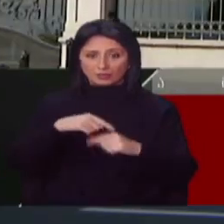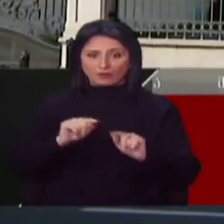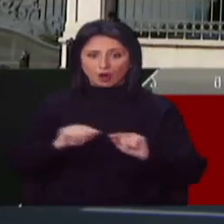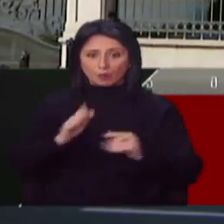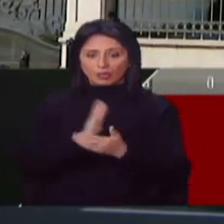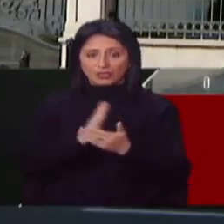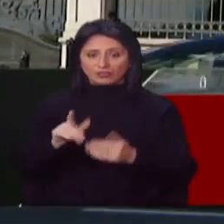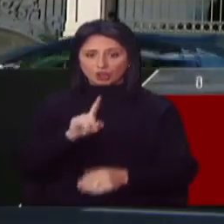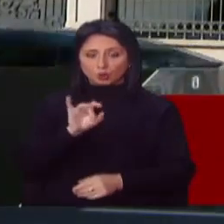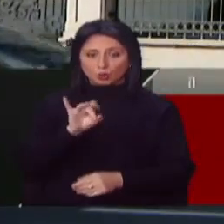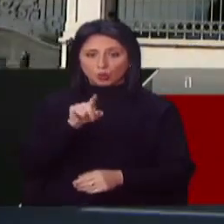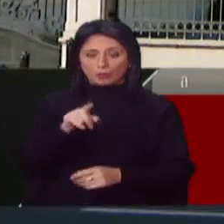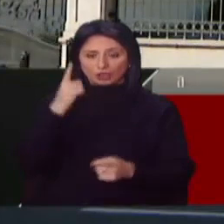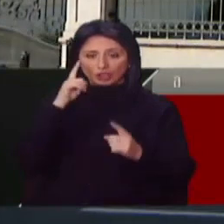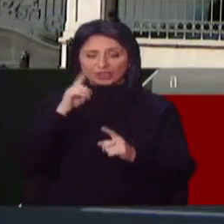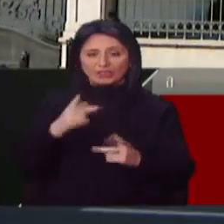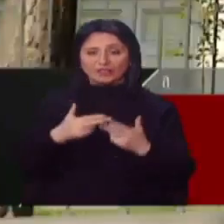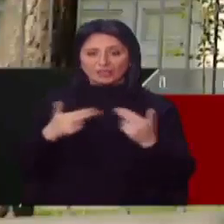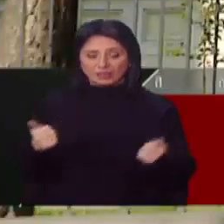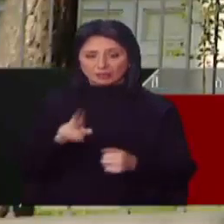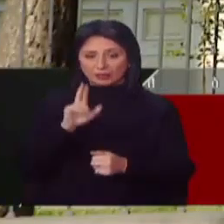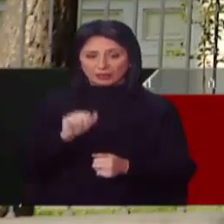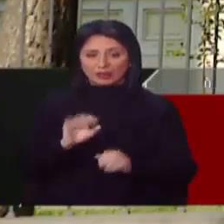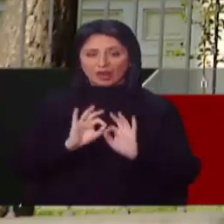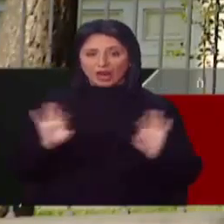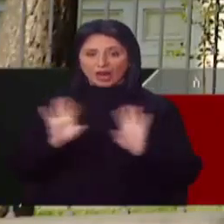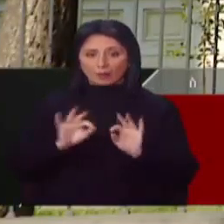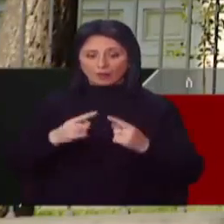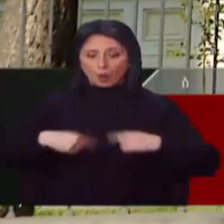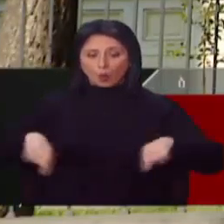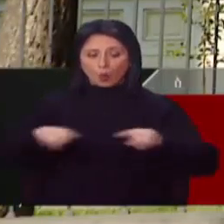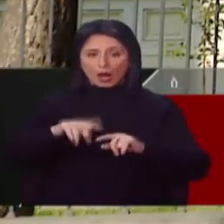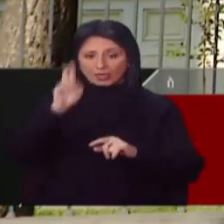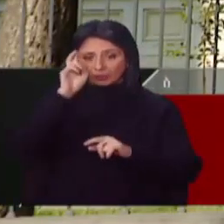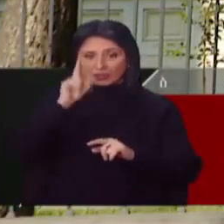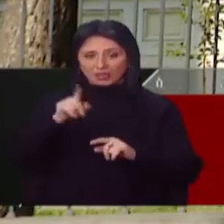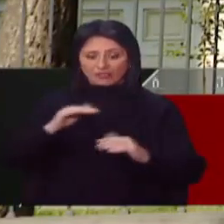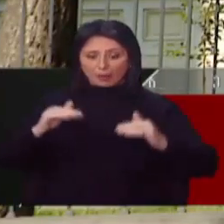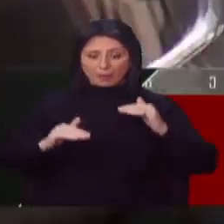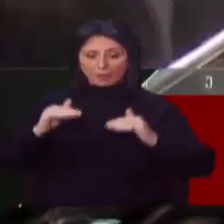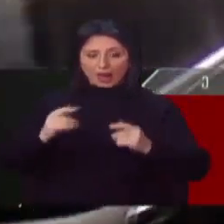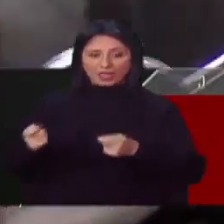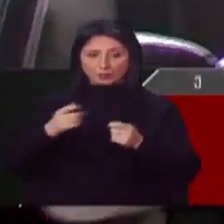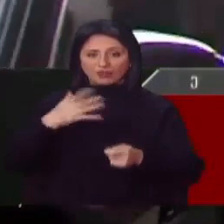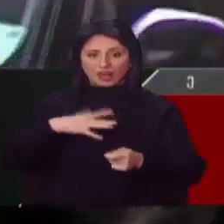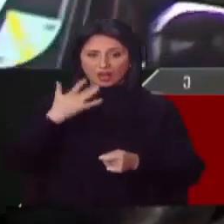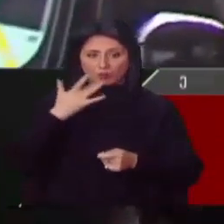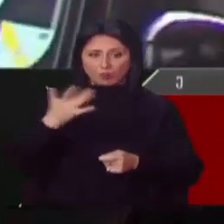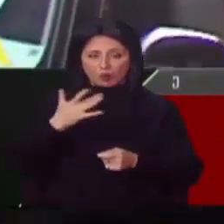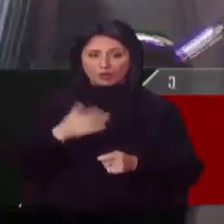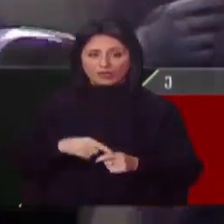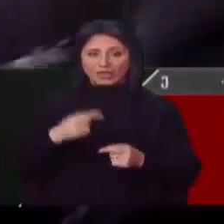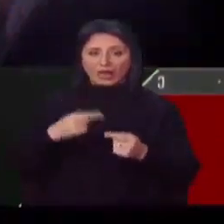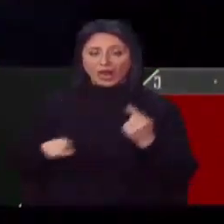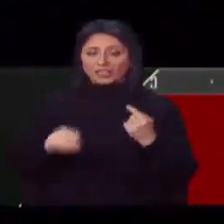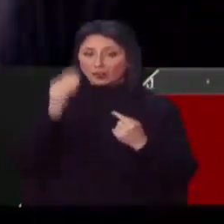ოპოზიციის ნაწილი სალომე ზურაბიშვილის ინიციატივას იზიარებს და განმარტავს, რომ კოალიციური მთავრობა ერთგვარ ბალანსს მოუტანს ქართულ პოლიტიკას.